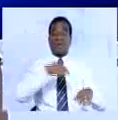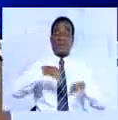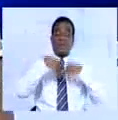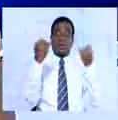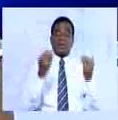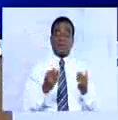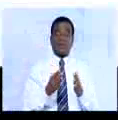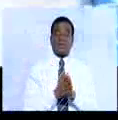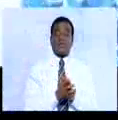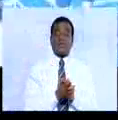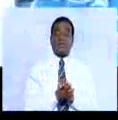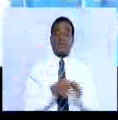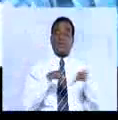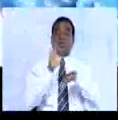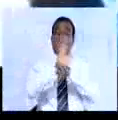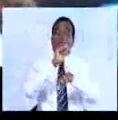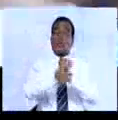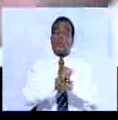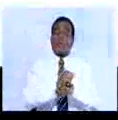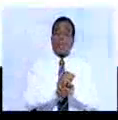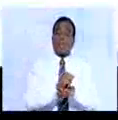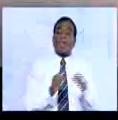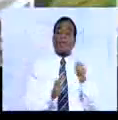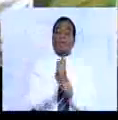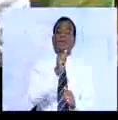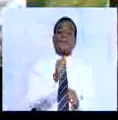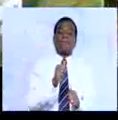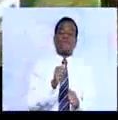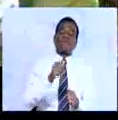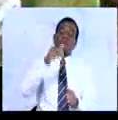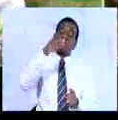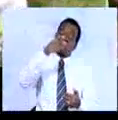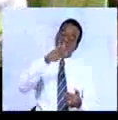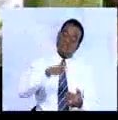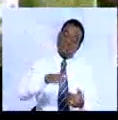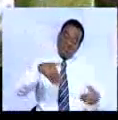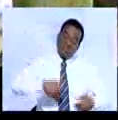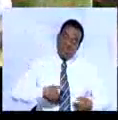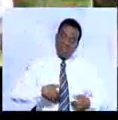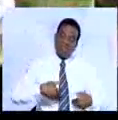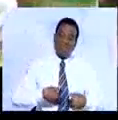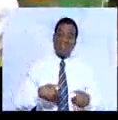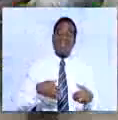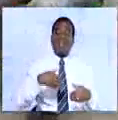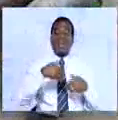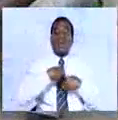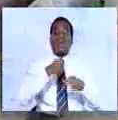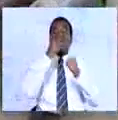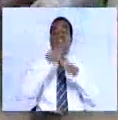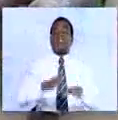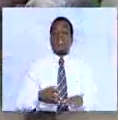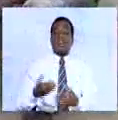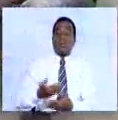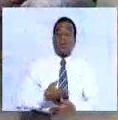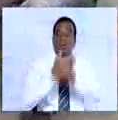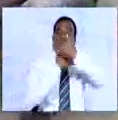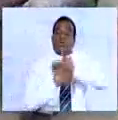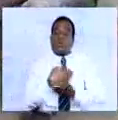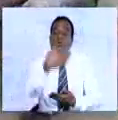Fofana. En Côte d'Ivoire, plus d'une adolescente sur 5 est déjà mère, selon le Fonds des Nations Unies pour la